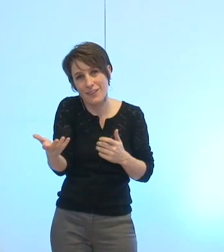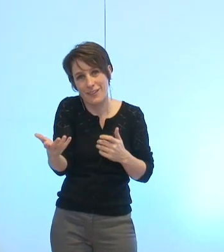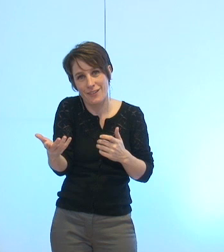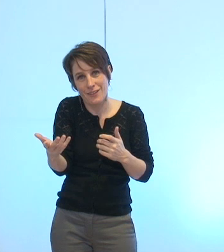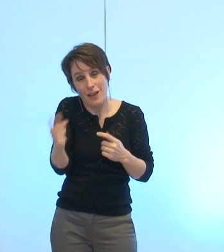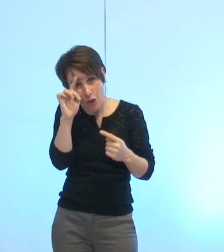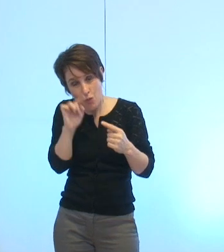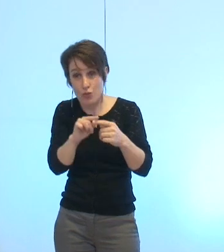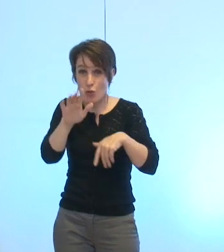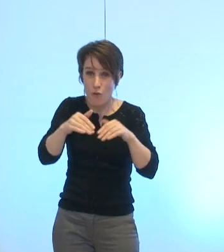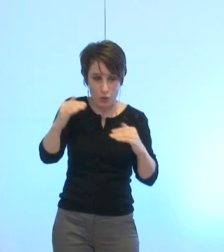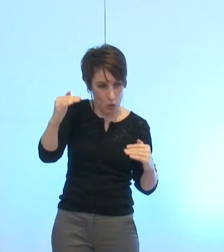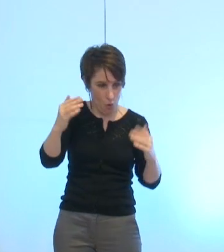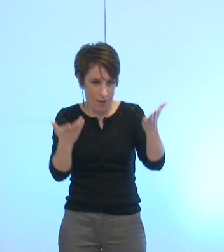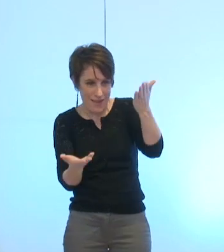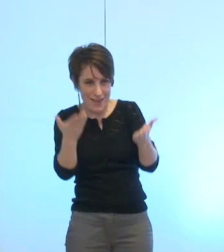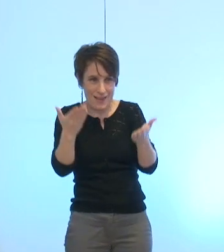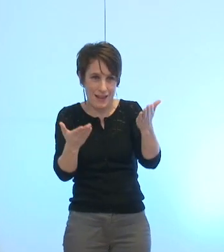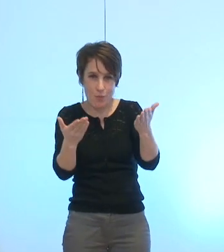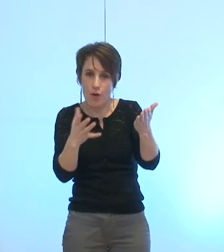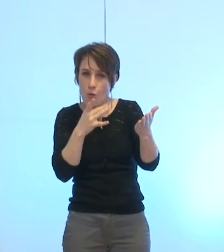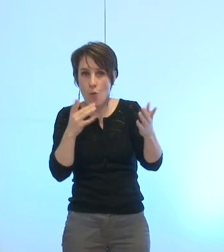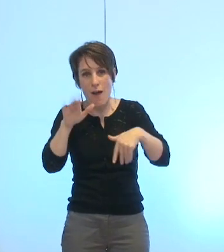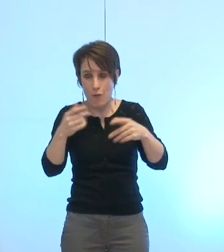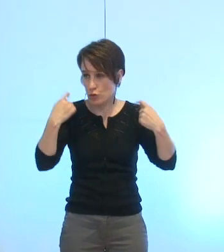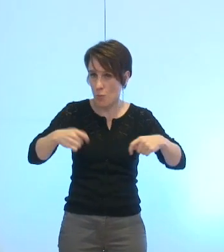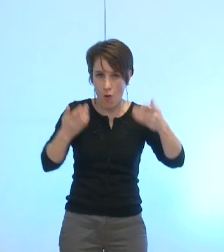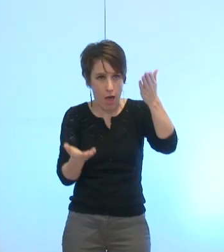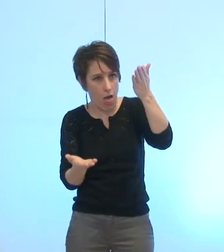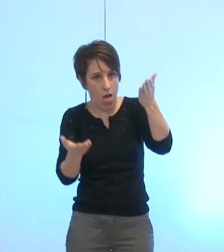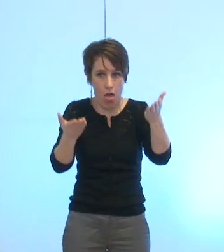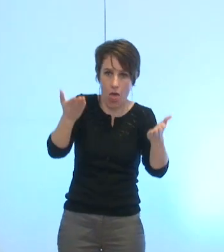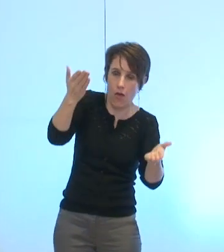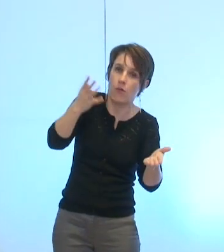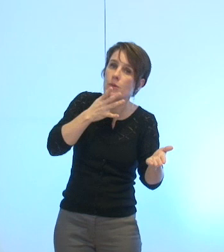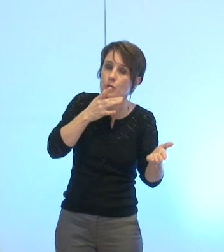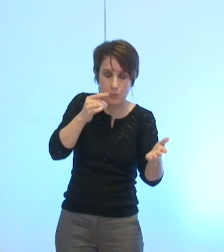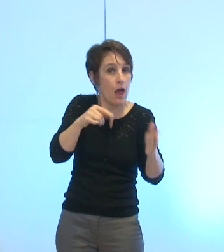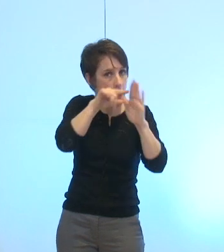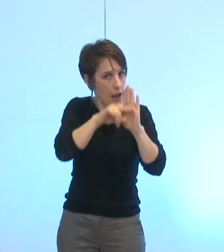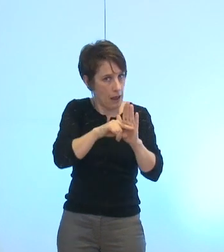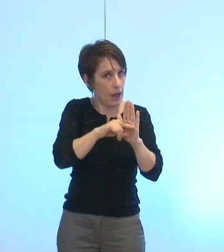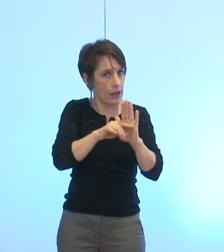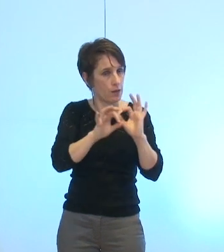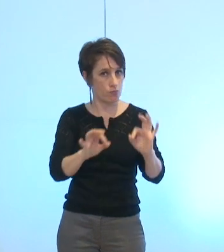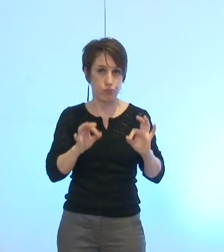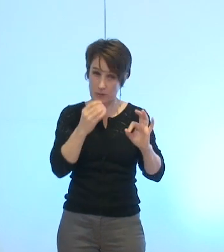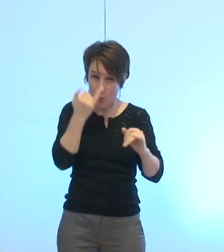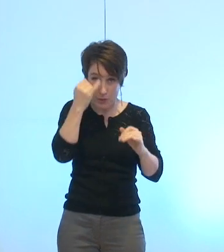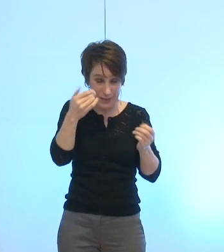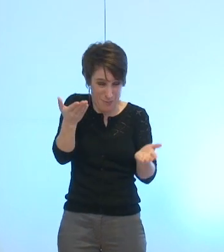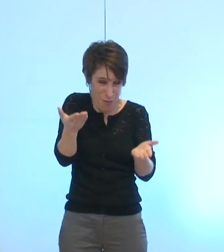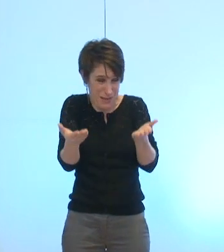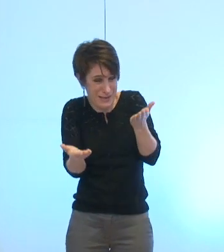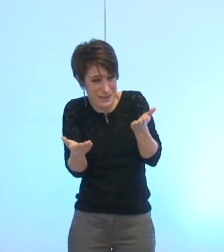l'équilibre du fonctionnement ne peut pas appauvrir le patrimoine d'une ville c'est plutôt sain comme règle mais nous sommes à la limite la deuxième règle